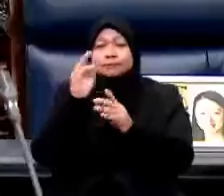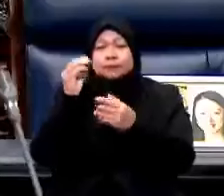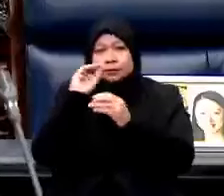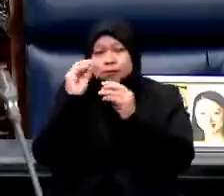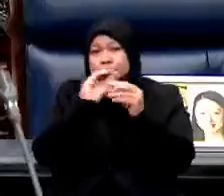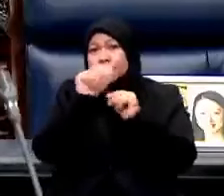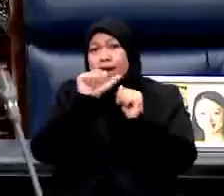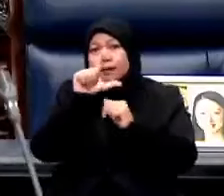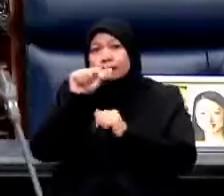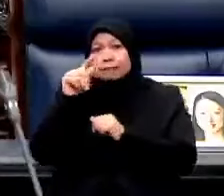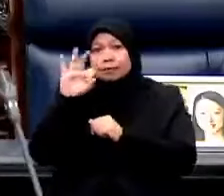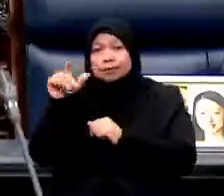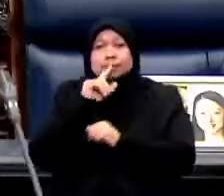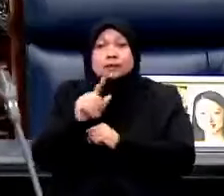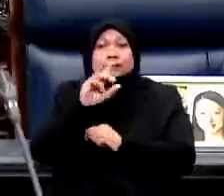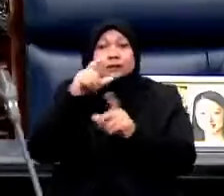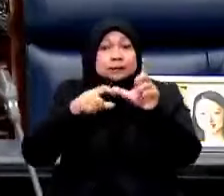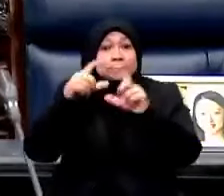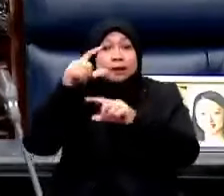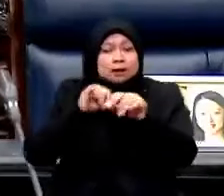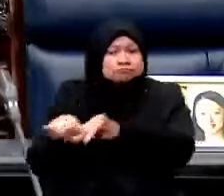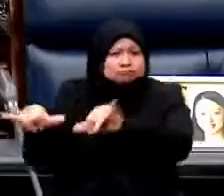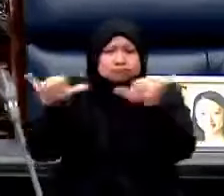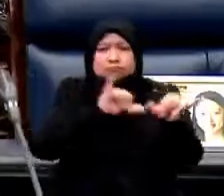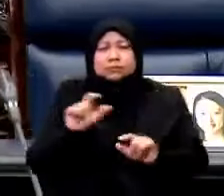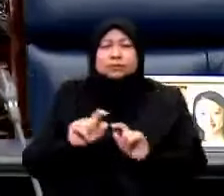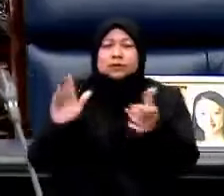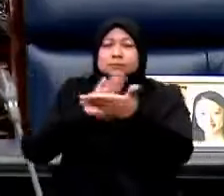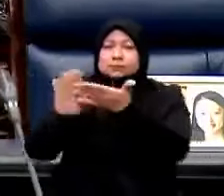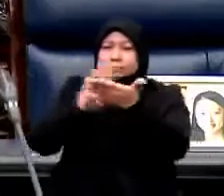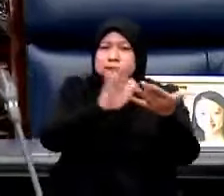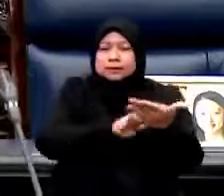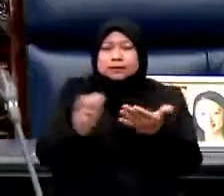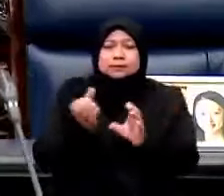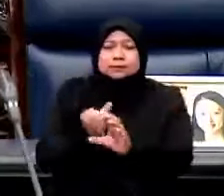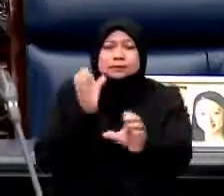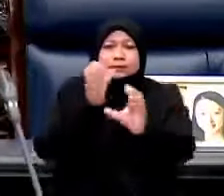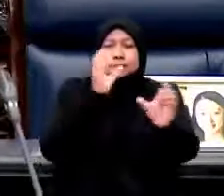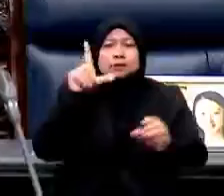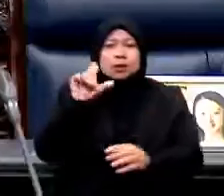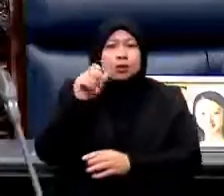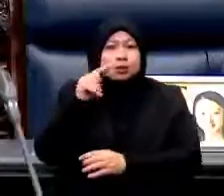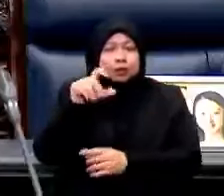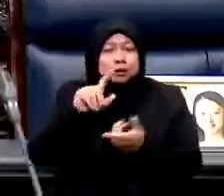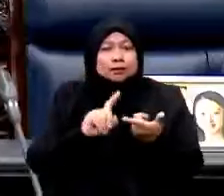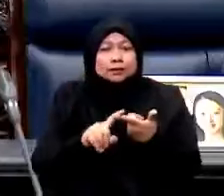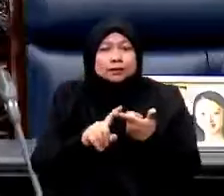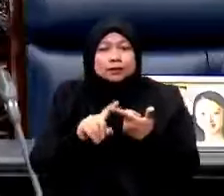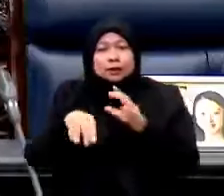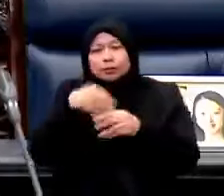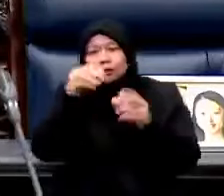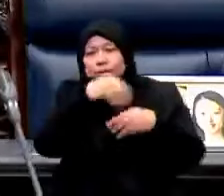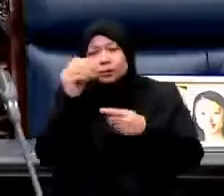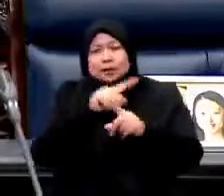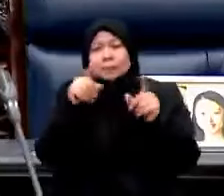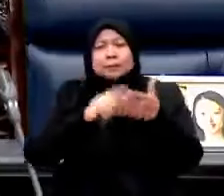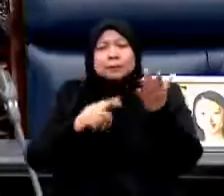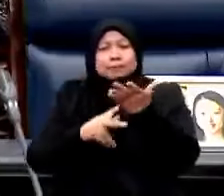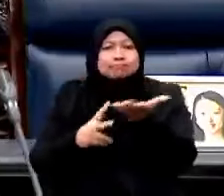sebagai tindakan jakangka pendek dbkl telah menyelaras tindakan pembersihan sistem saliran seperti longkang dan juga outlet di kawasan